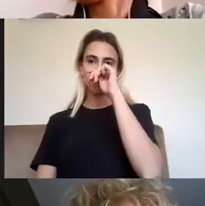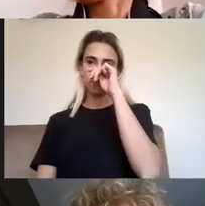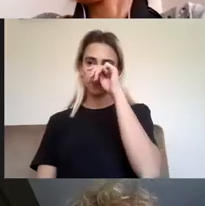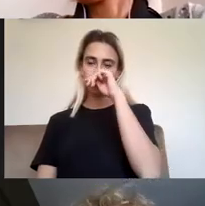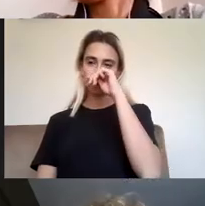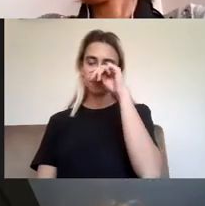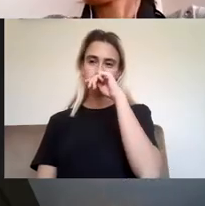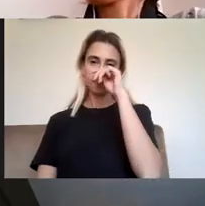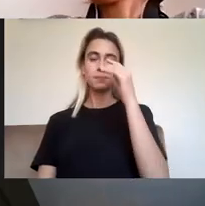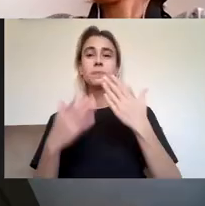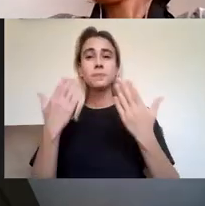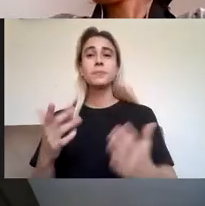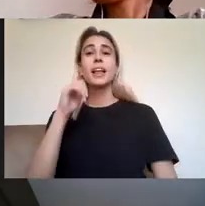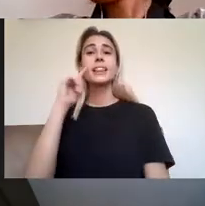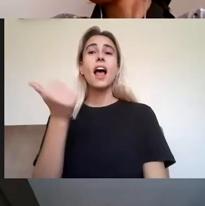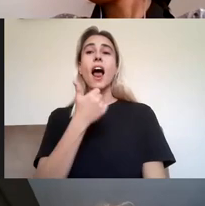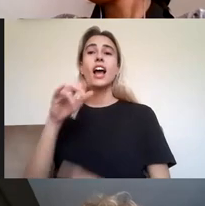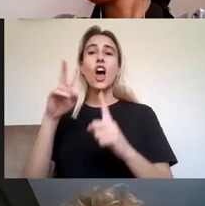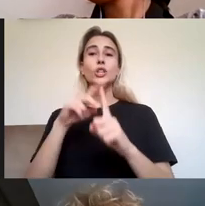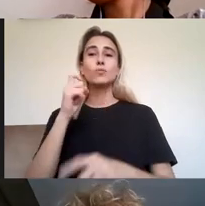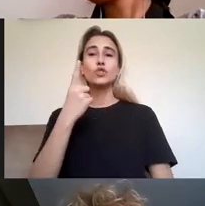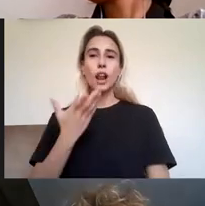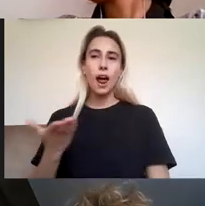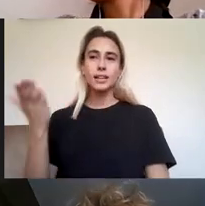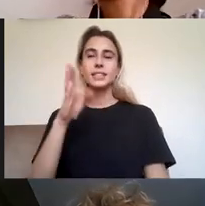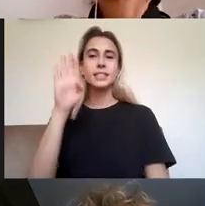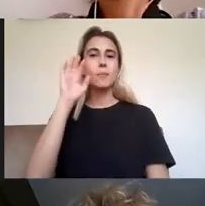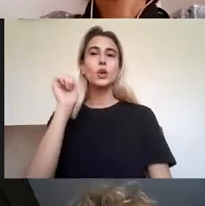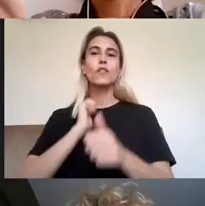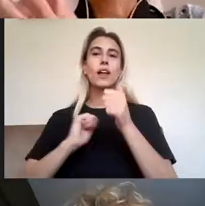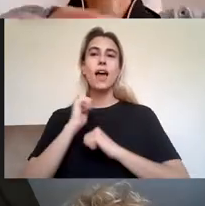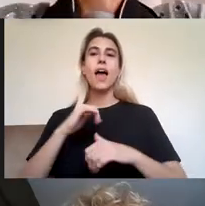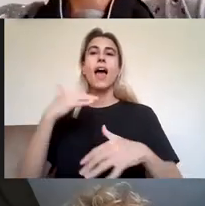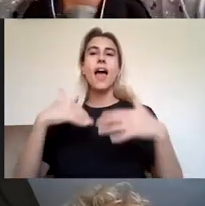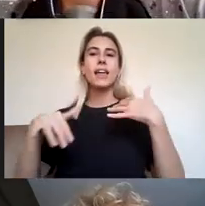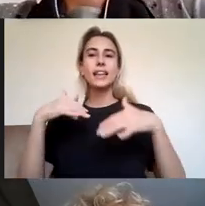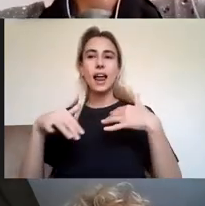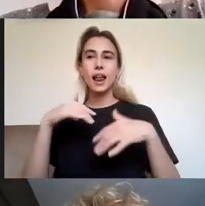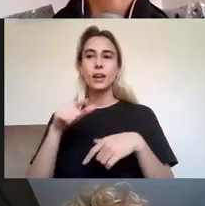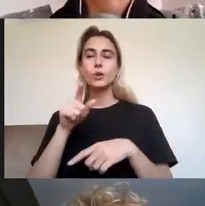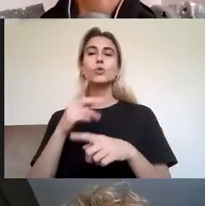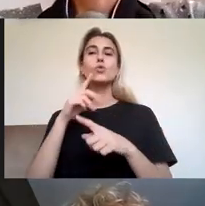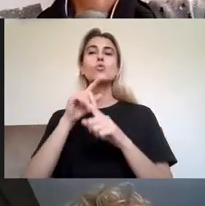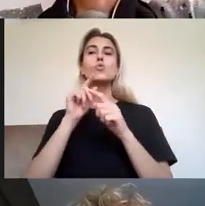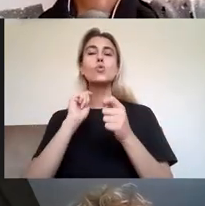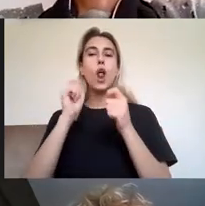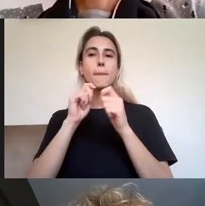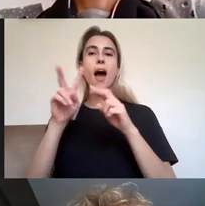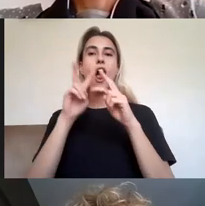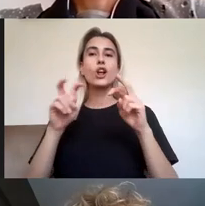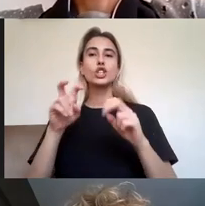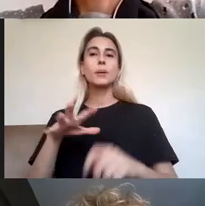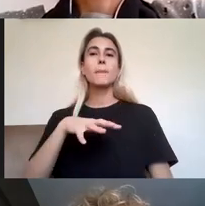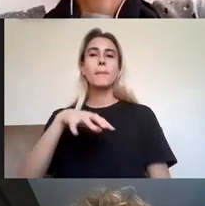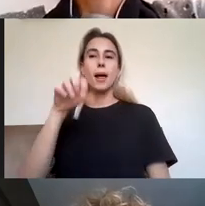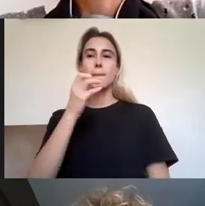Evet, değerli katılımcılar, İstanbul Üniversitesi Engelliler Uygulama Araştırma Merkezi'nin